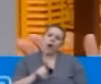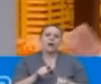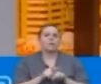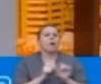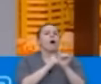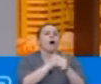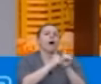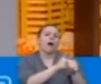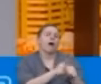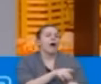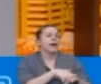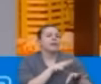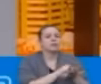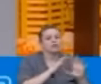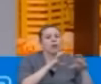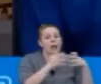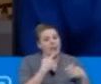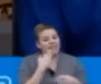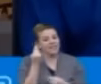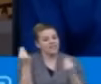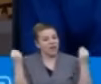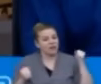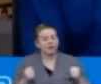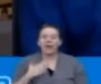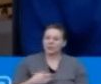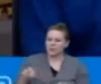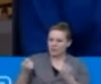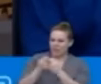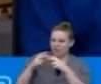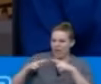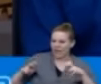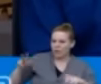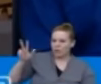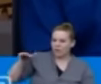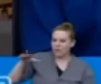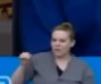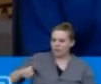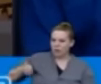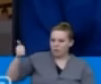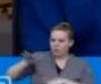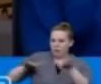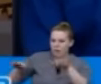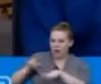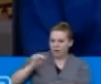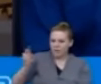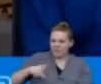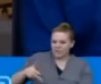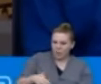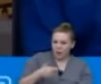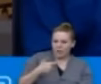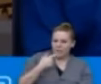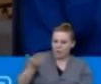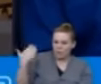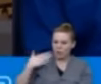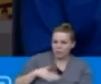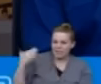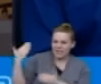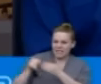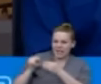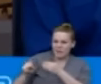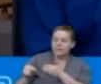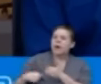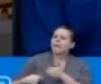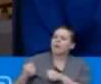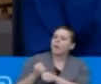רכשי העם, אלא להגיד את הדבר הקשה. אני רוצה להחזיר אותך לחקירות ראש הממשלה, חקירת 3,000 בנושא הצוללות, הזכרנו את זה קודם, אני רוצה אולי לסיים עם זה. אתה פועל